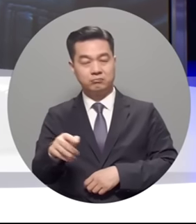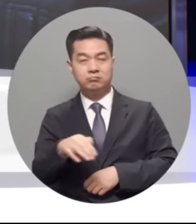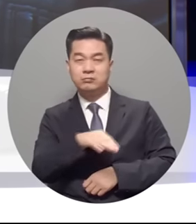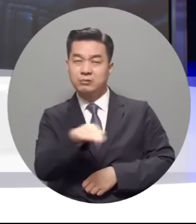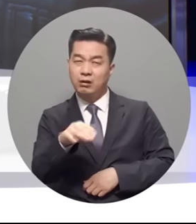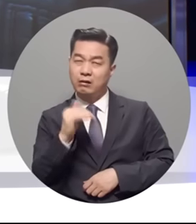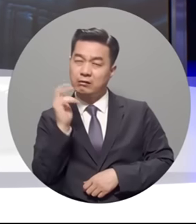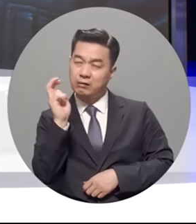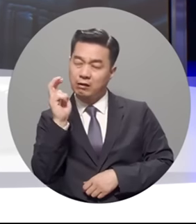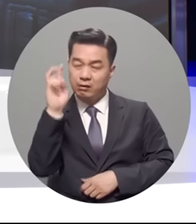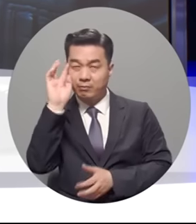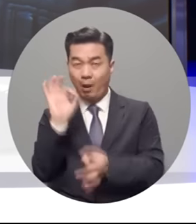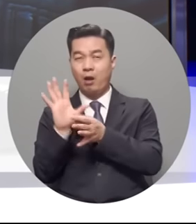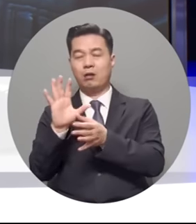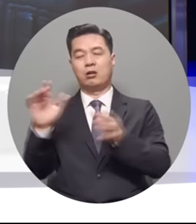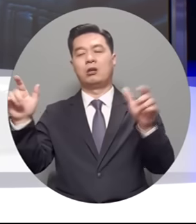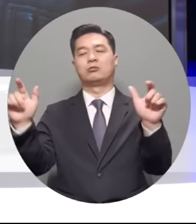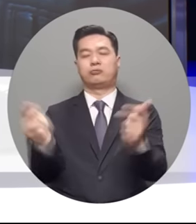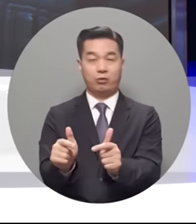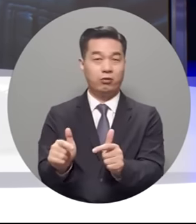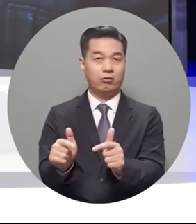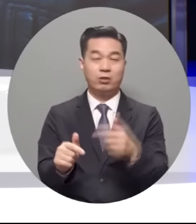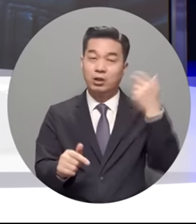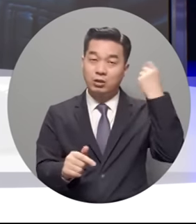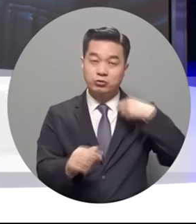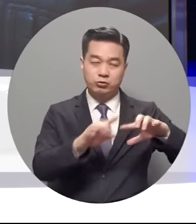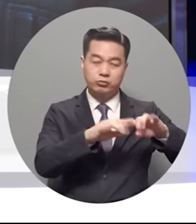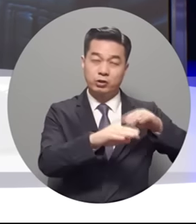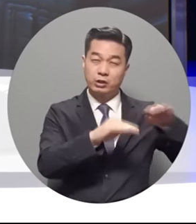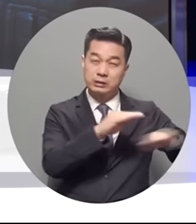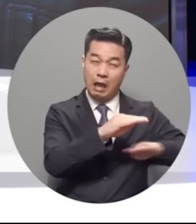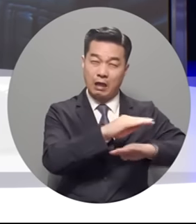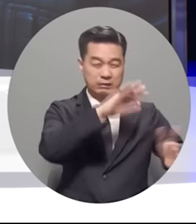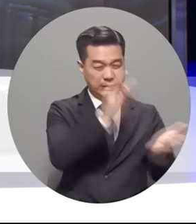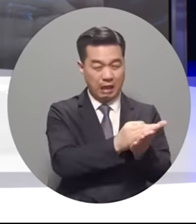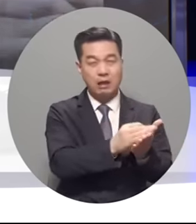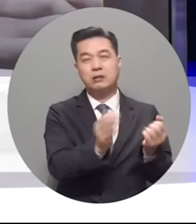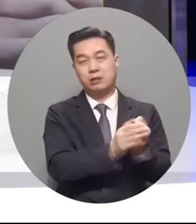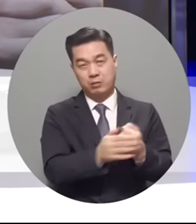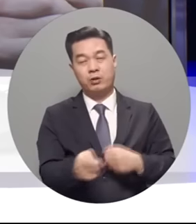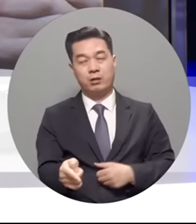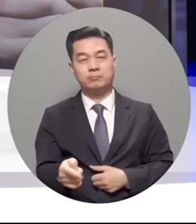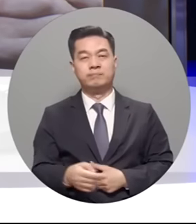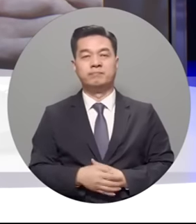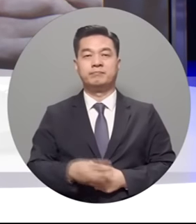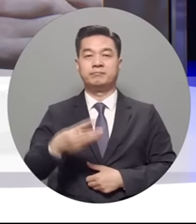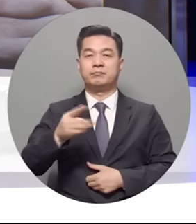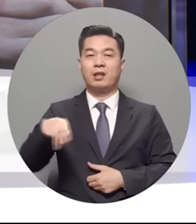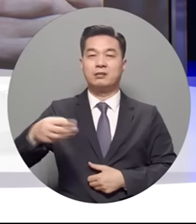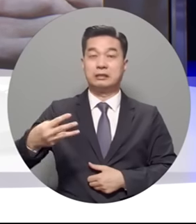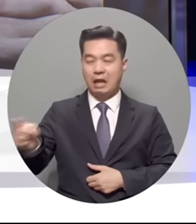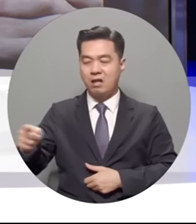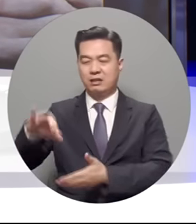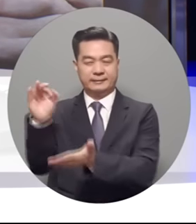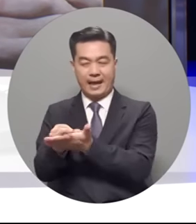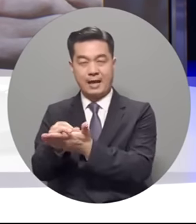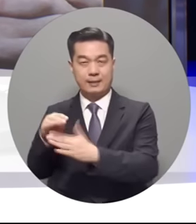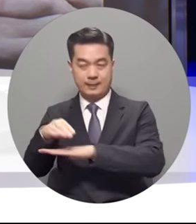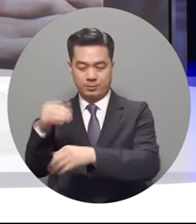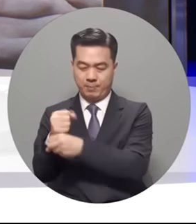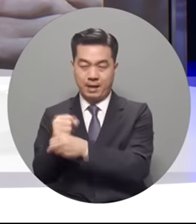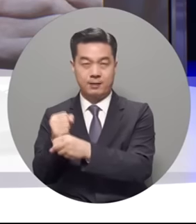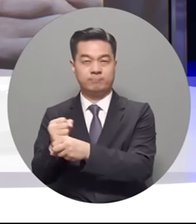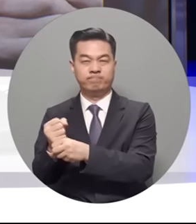집계가 됐습니다. 중국 전기차의 공세가 거센 탓인데요. 테슬라는 저가 모델의 생산 일정을